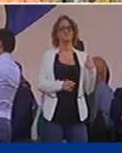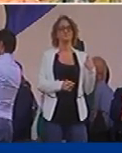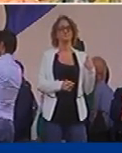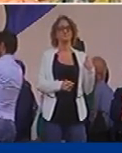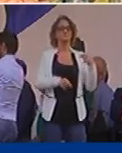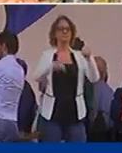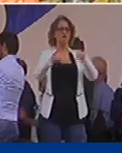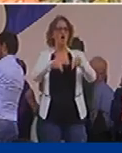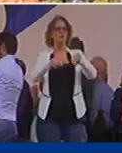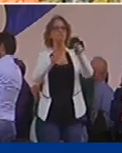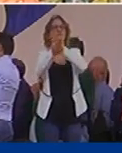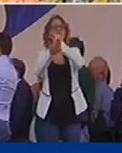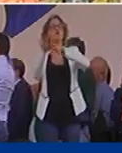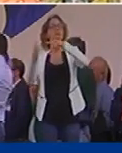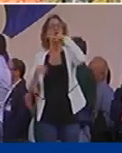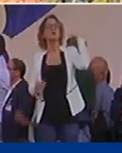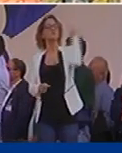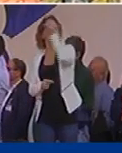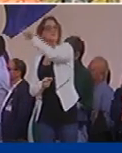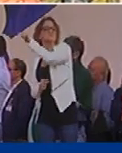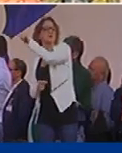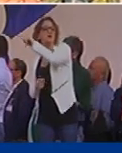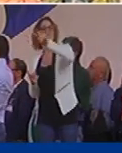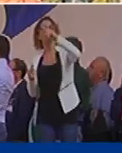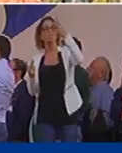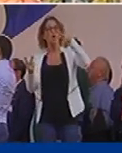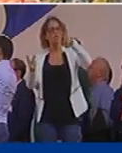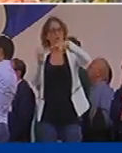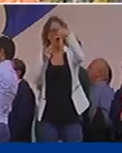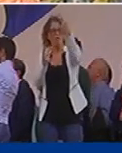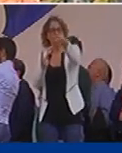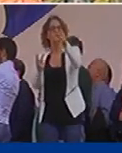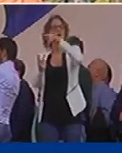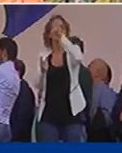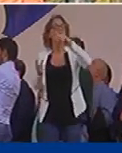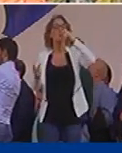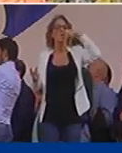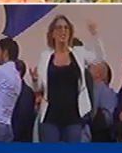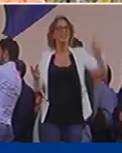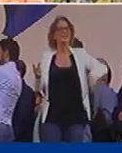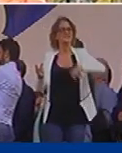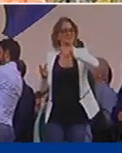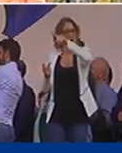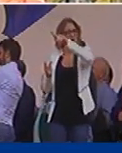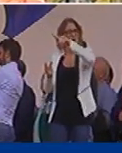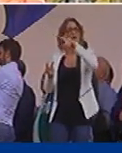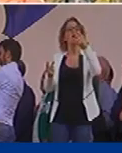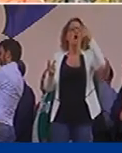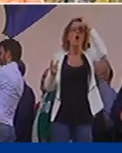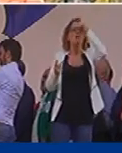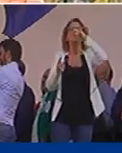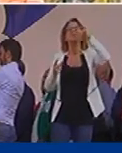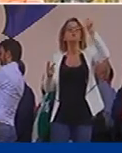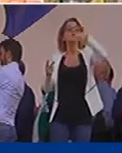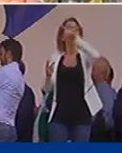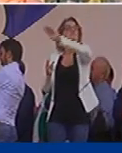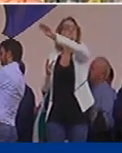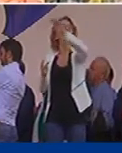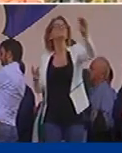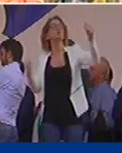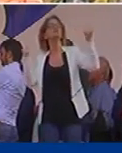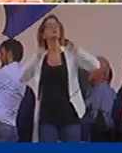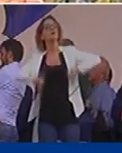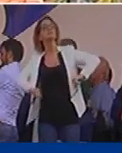Oggi votano in Russia, il 2 ottobre votano in Ungheria e il governo ungherese chiederà ai suoi cittadini: